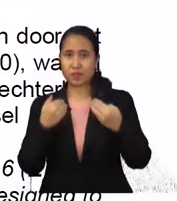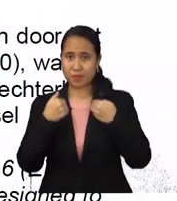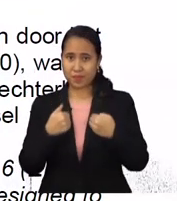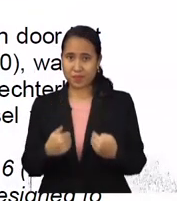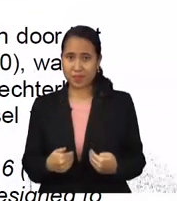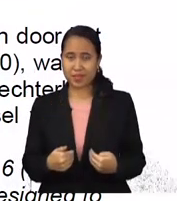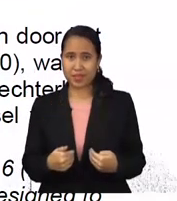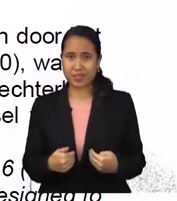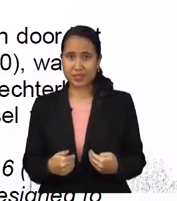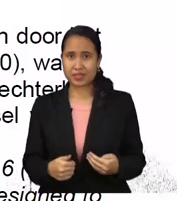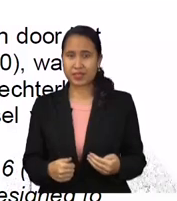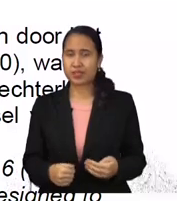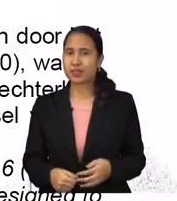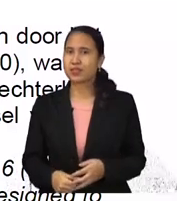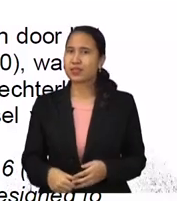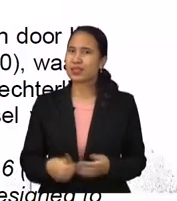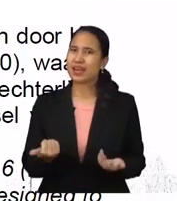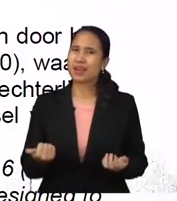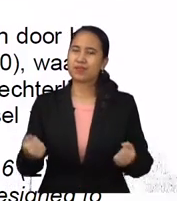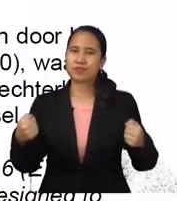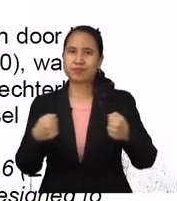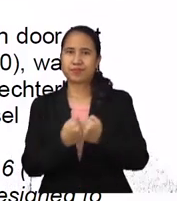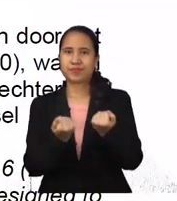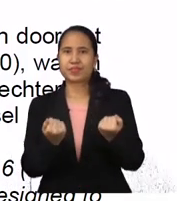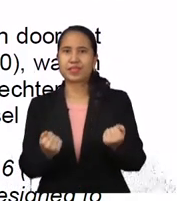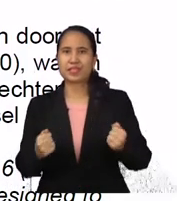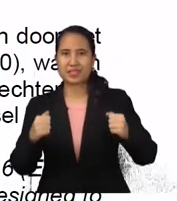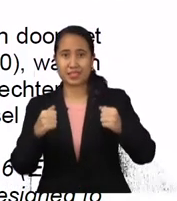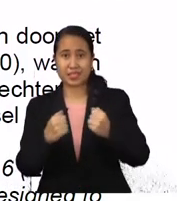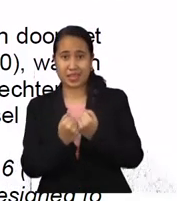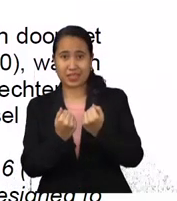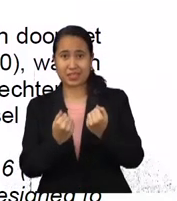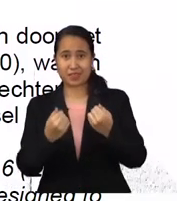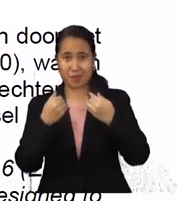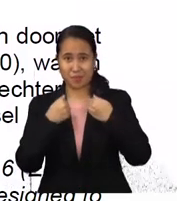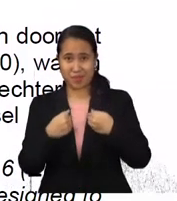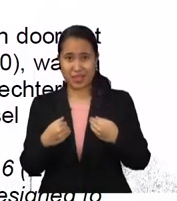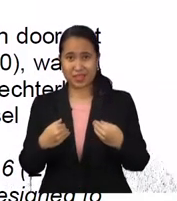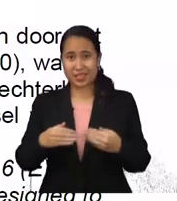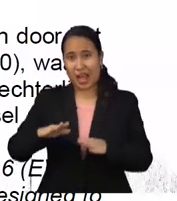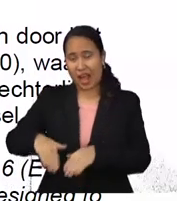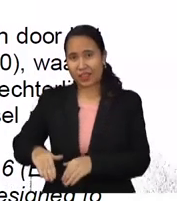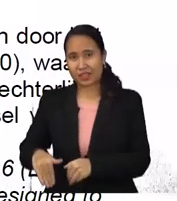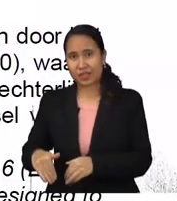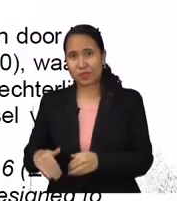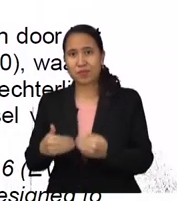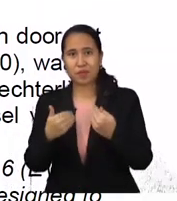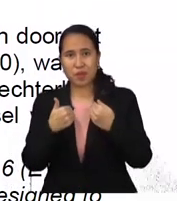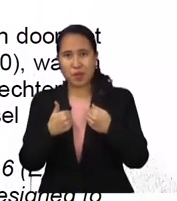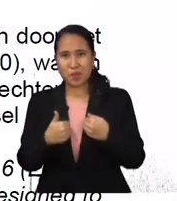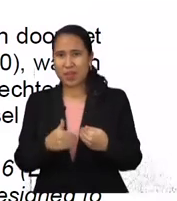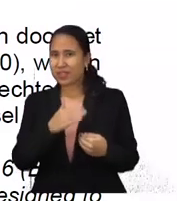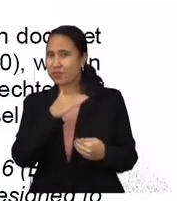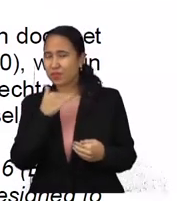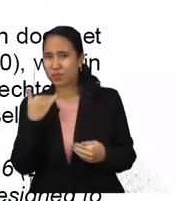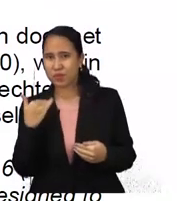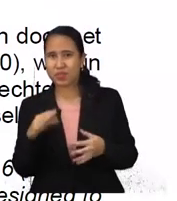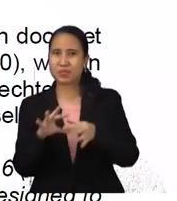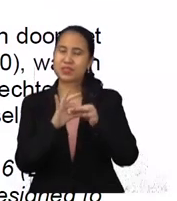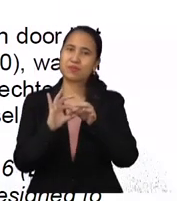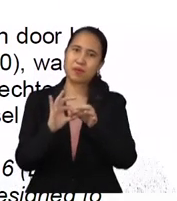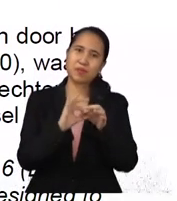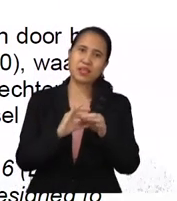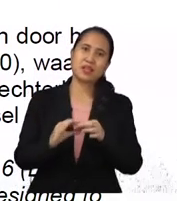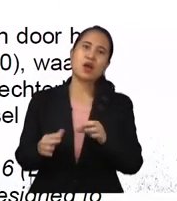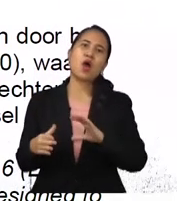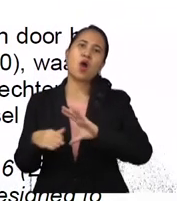misdrijven in strijd is met het recht van de nabestaanden van slachtoffers om door een rechter te worden gehoord, artikel 8 van het Amerikaanse